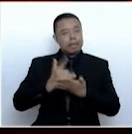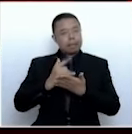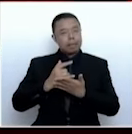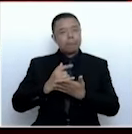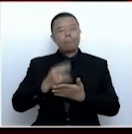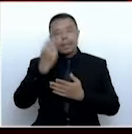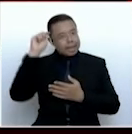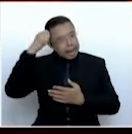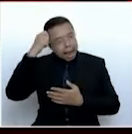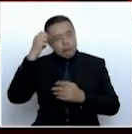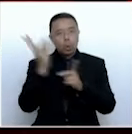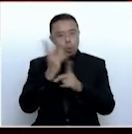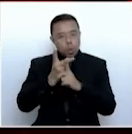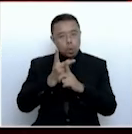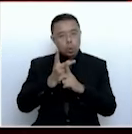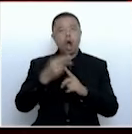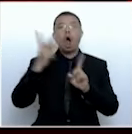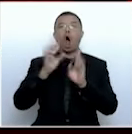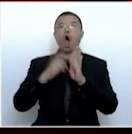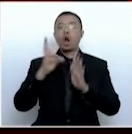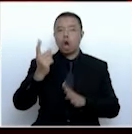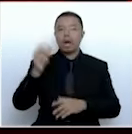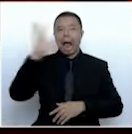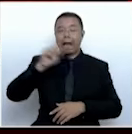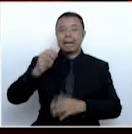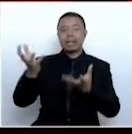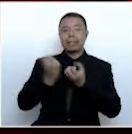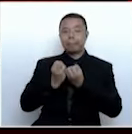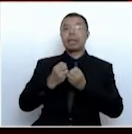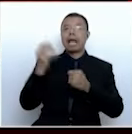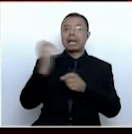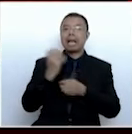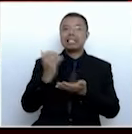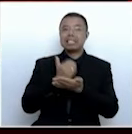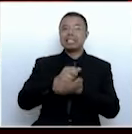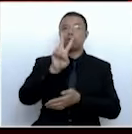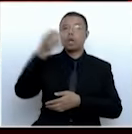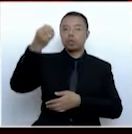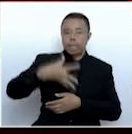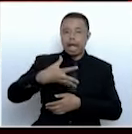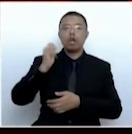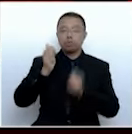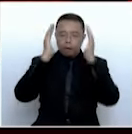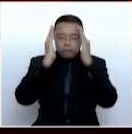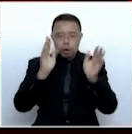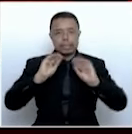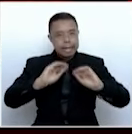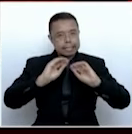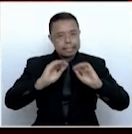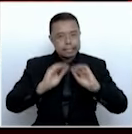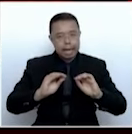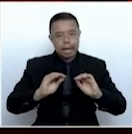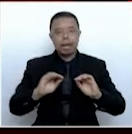guru. Honorer yang hari ini menerima gaji hanya 2 juta setiap bulannya. Agar mereka fokus mengajar,